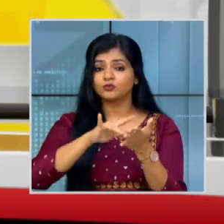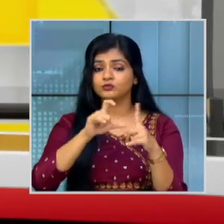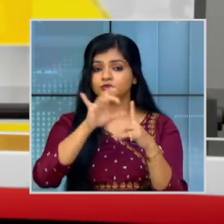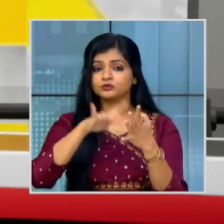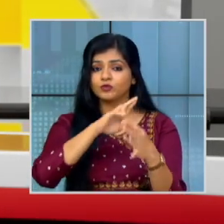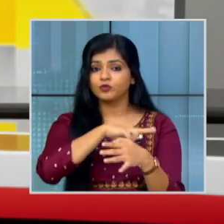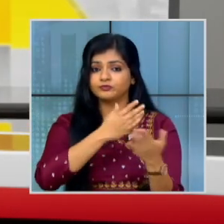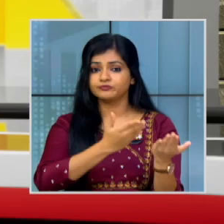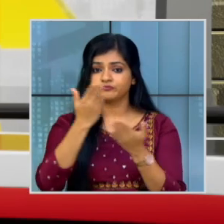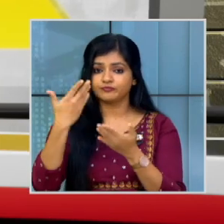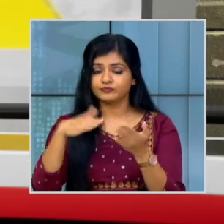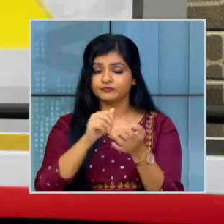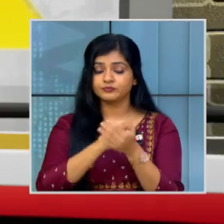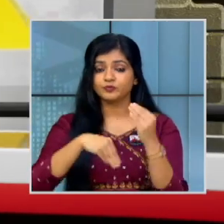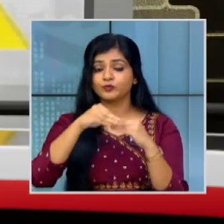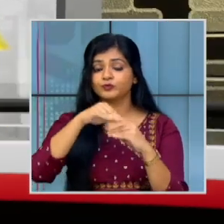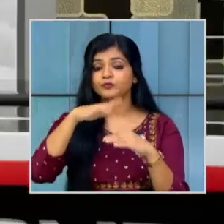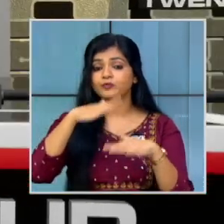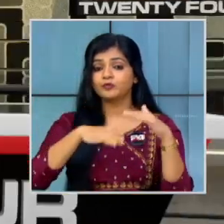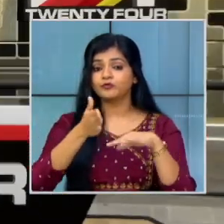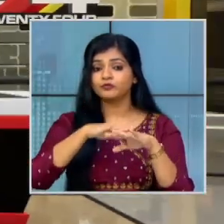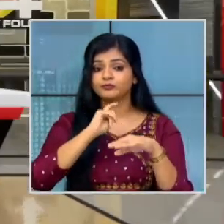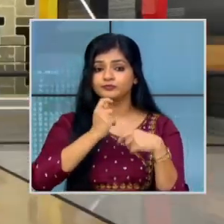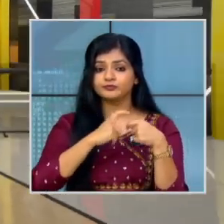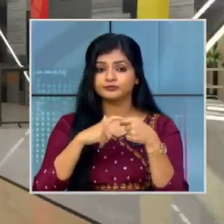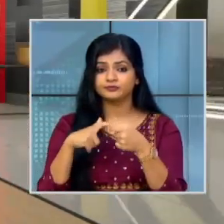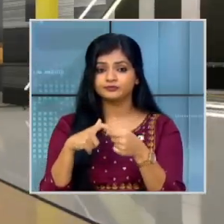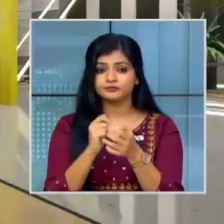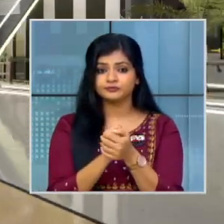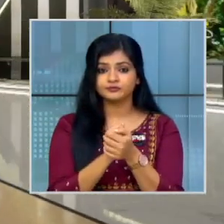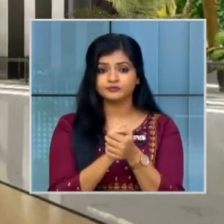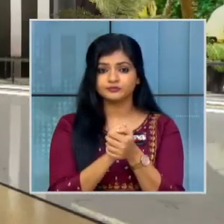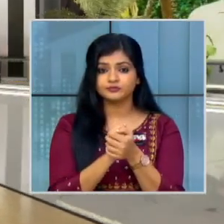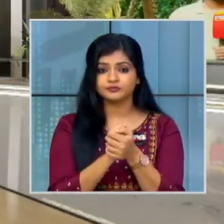മാറ്റി. സമീർ ബിൻ കരീം ഇപ്പോൾ മലപ്പുറത്ത് നിന്ന് ചേരുന്നുണ്ട്. സമീർ, വിവരങ്ങൾ.